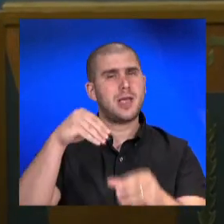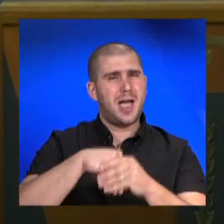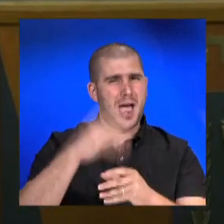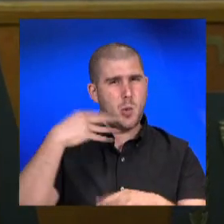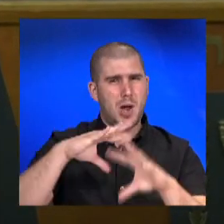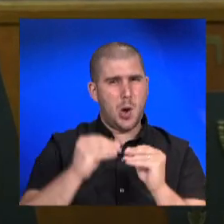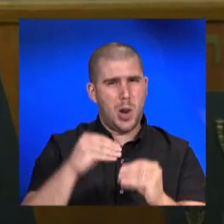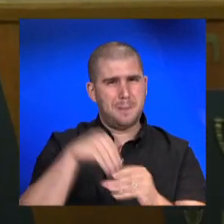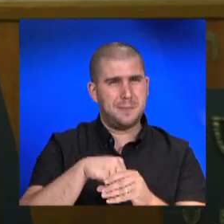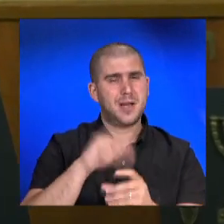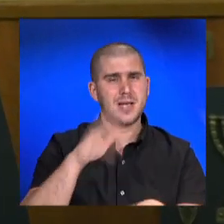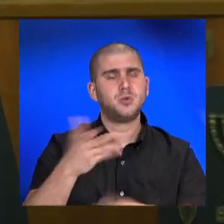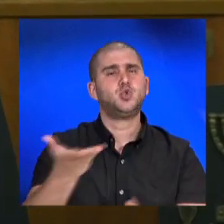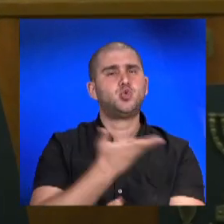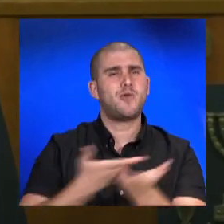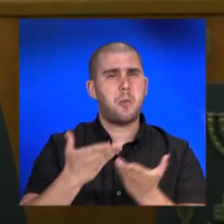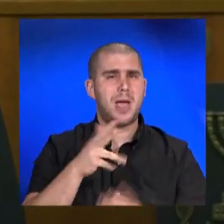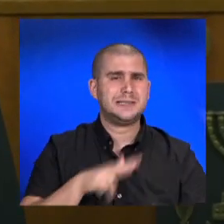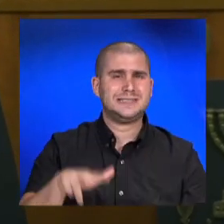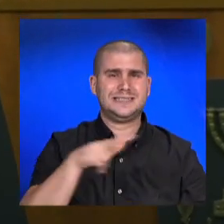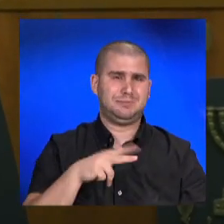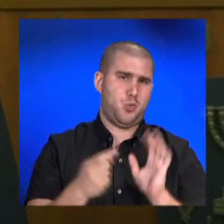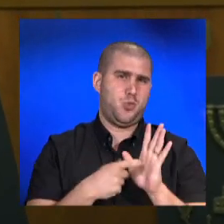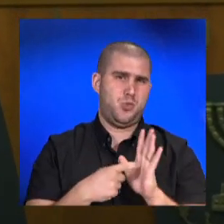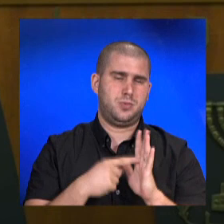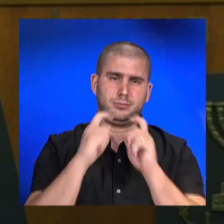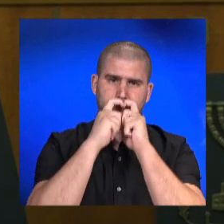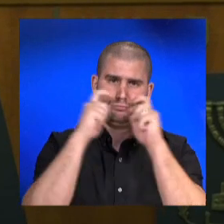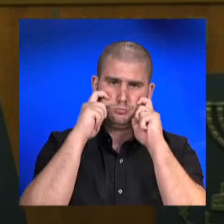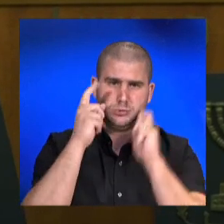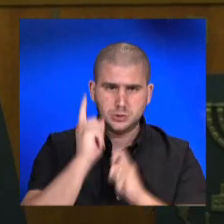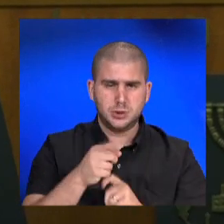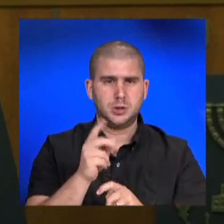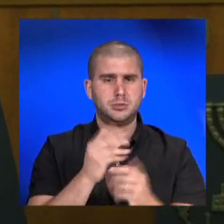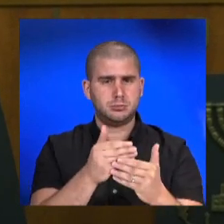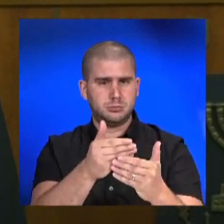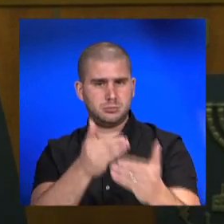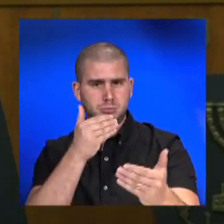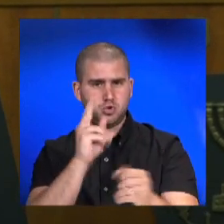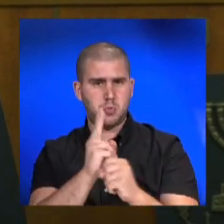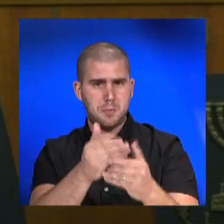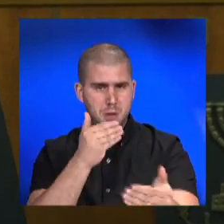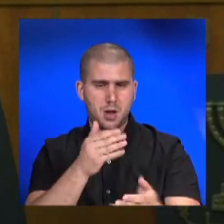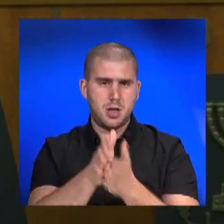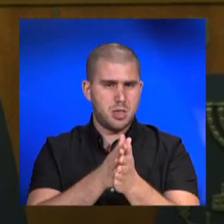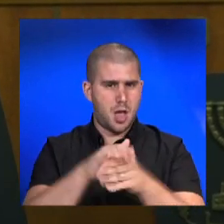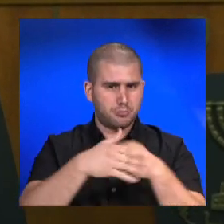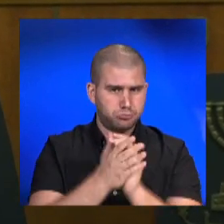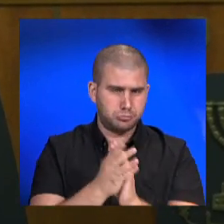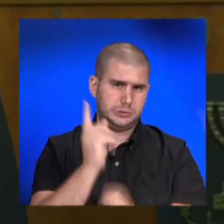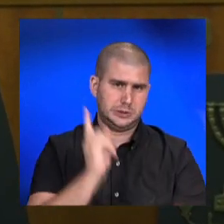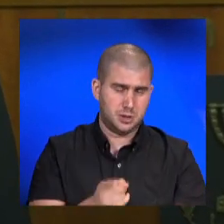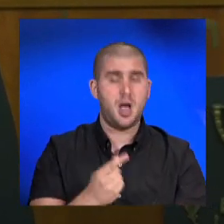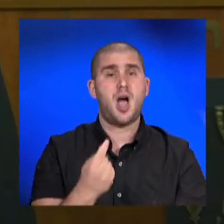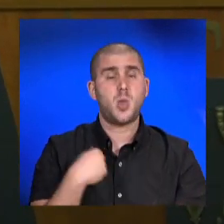שיתוף הפעולה של הציבור בחבישת מסכות, בשמירת מרחק, בנטילת ידיים וכדומה. אנחנו שחררנו את ההגבלות